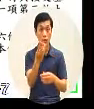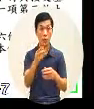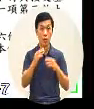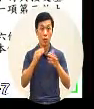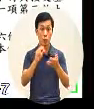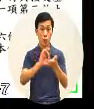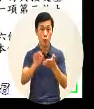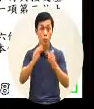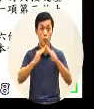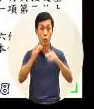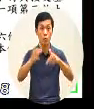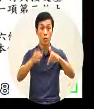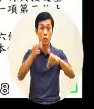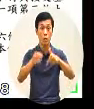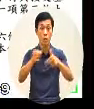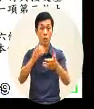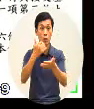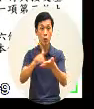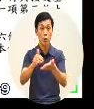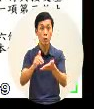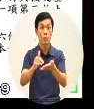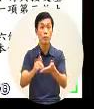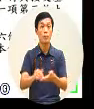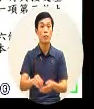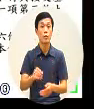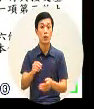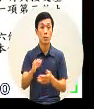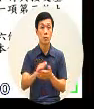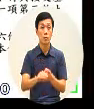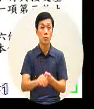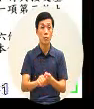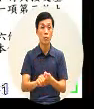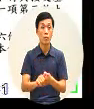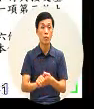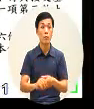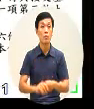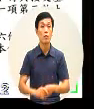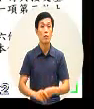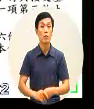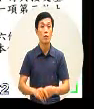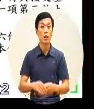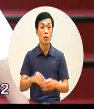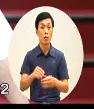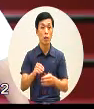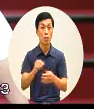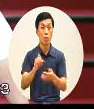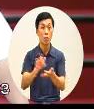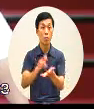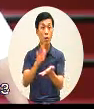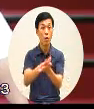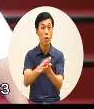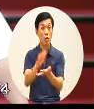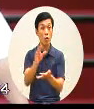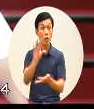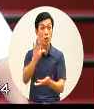简单啦，最近咱无美术馆标一块土地呢，要几万？